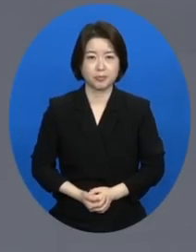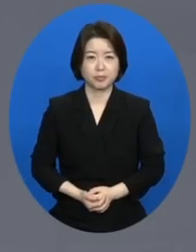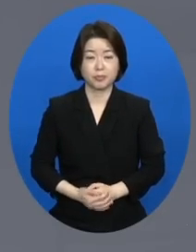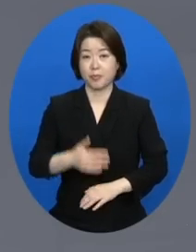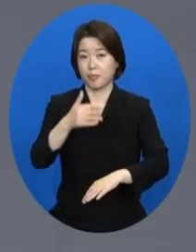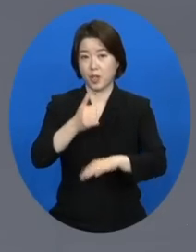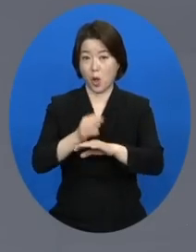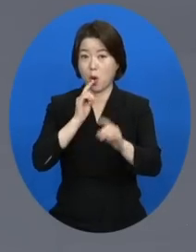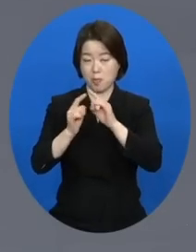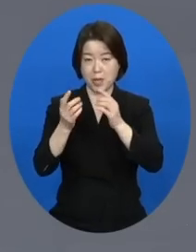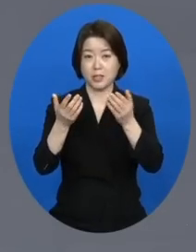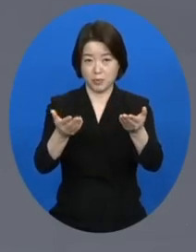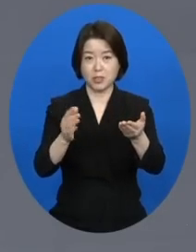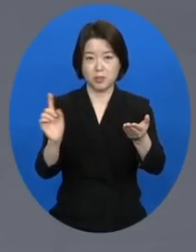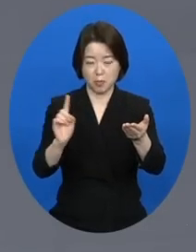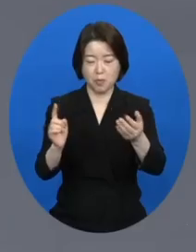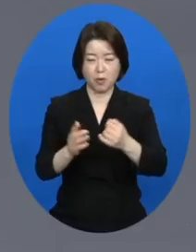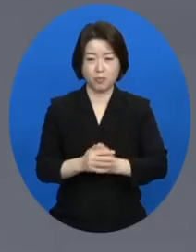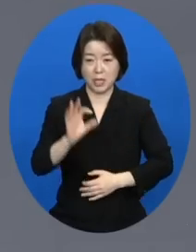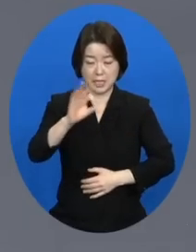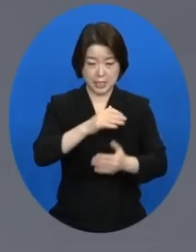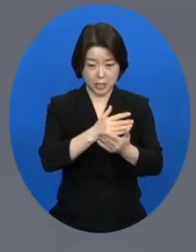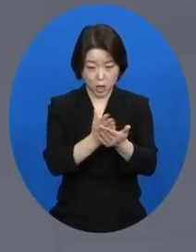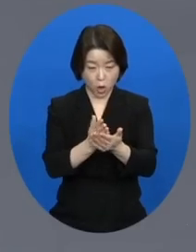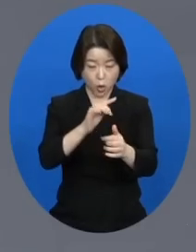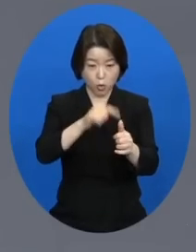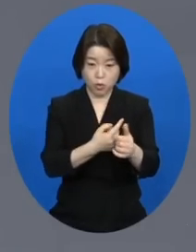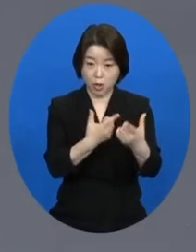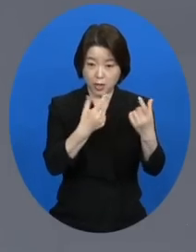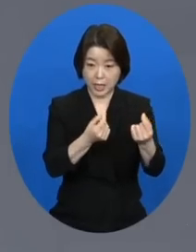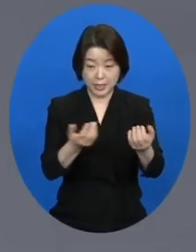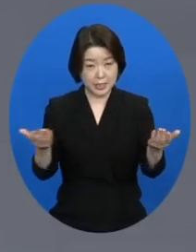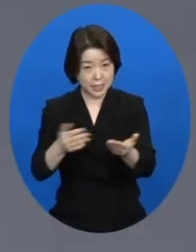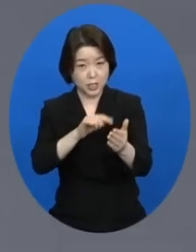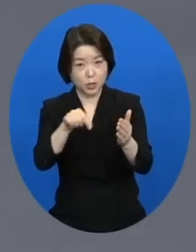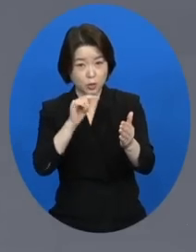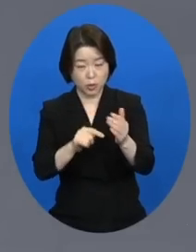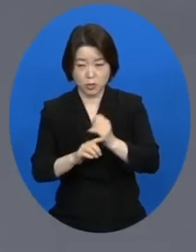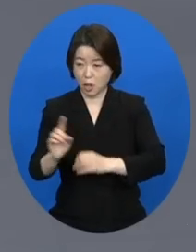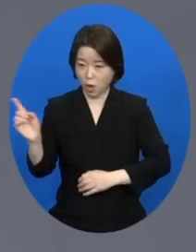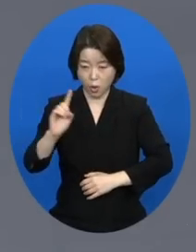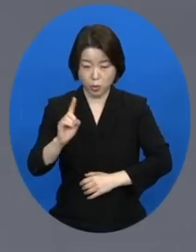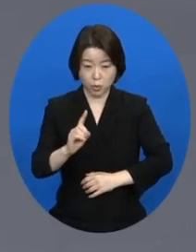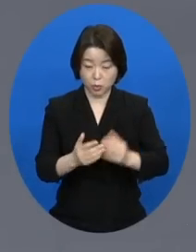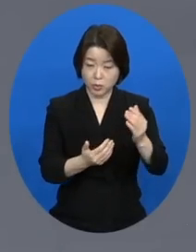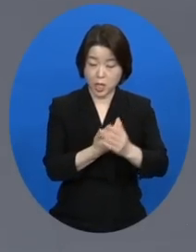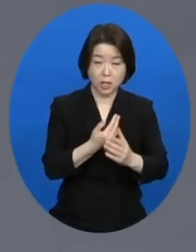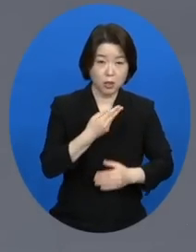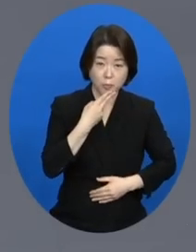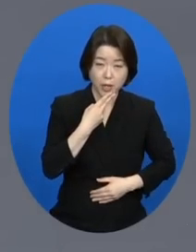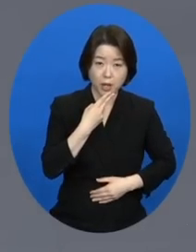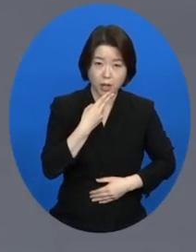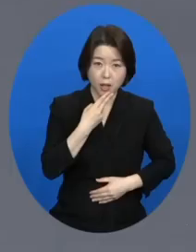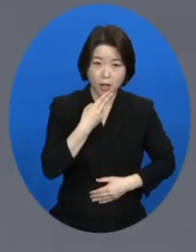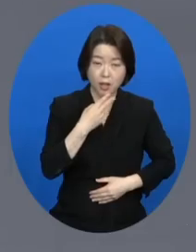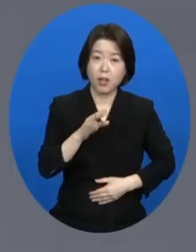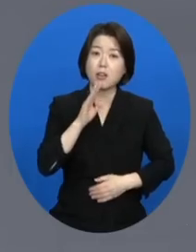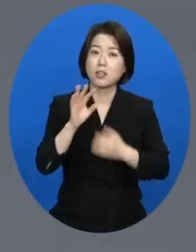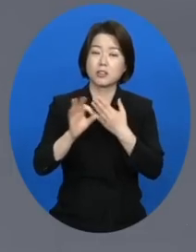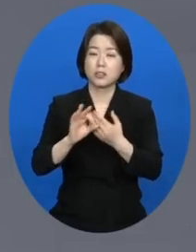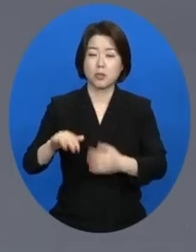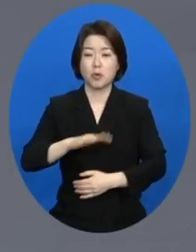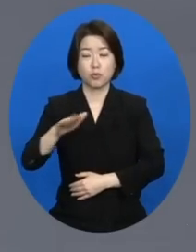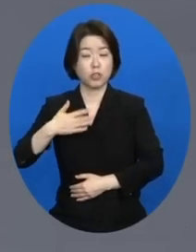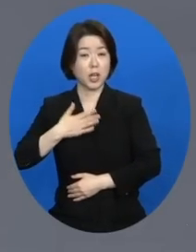결론을 말씀드리면 이 10가지 우연처럼 보이는 사건들 속에서 어느 하나도 벌어지지 않았다면 요셉은 우리가 아는 그